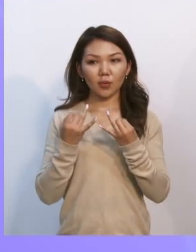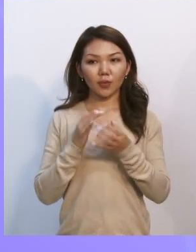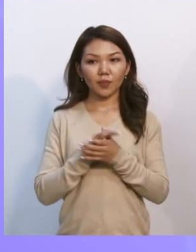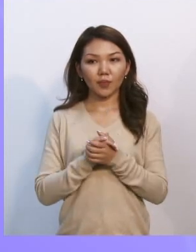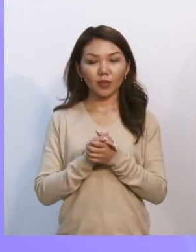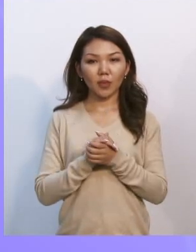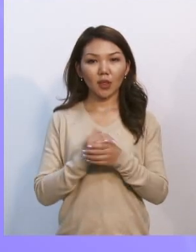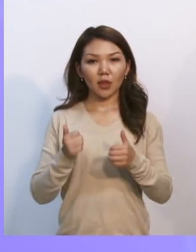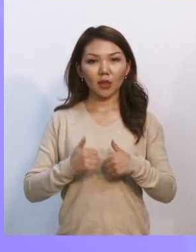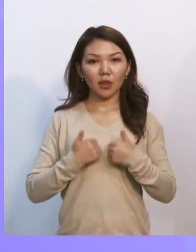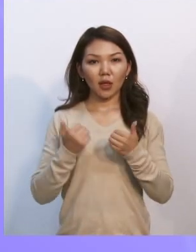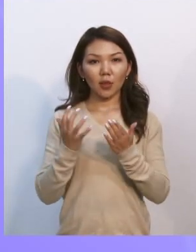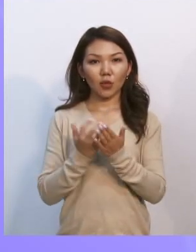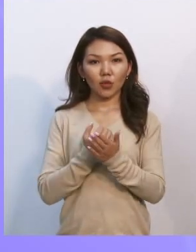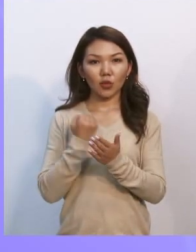Таап көргүлөчү.